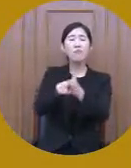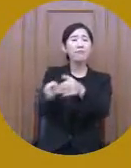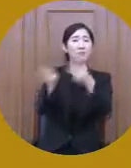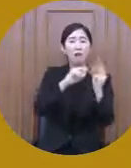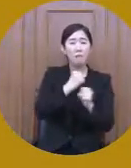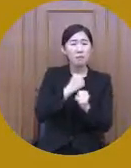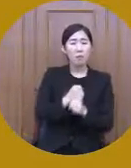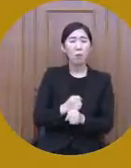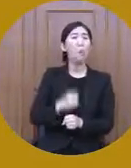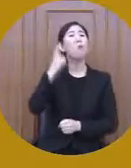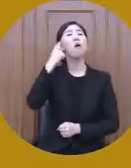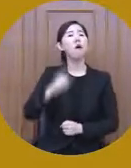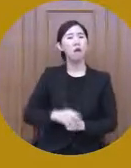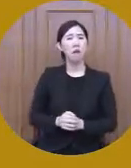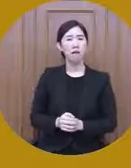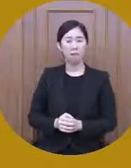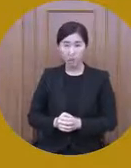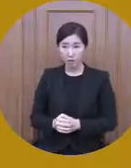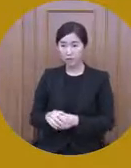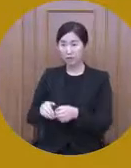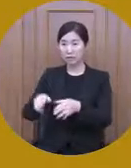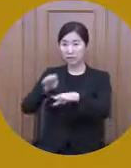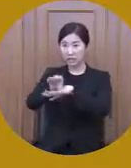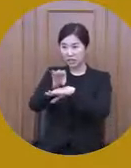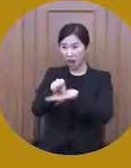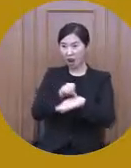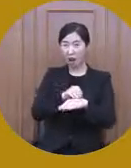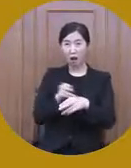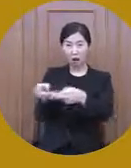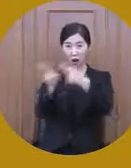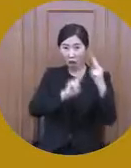그런 걸 차도로 만드는 순간 여러분은 망하시는 거예요.